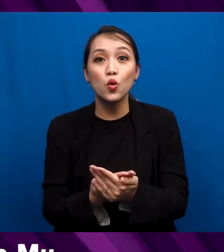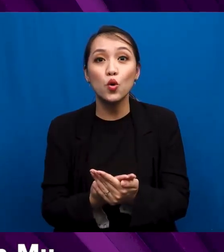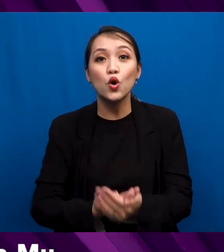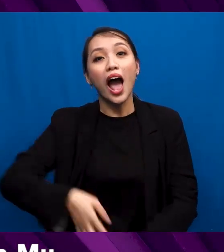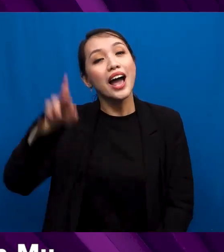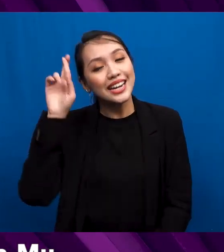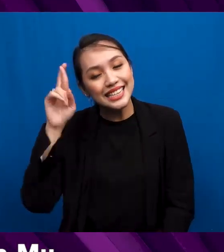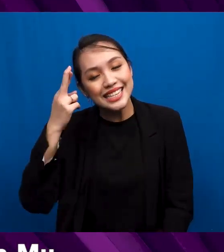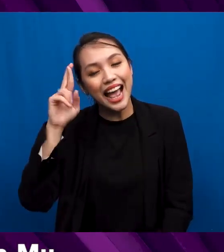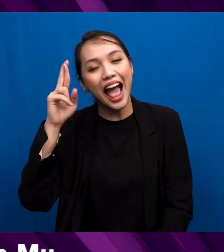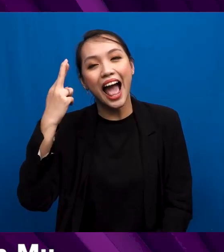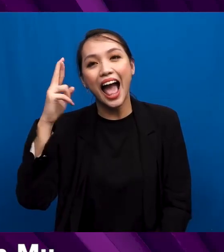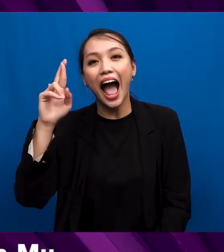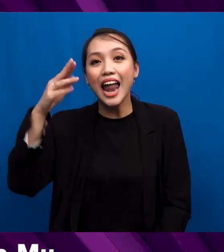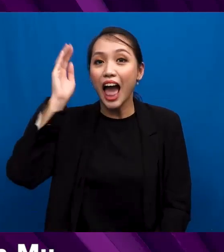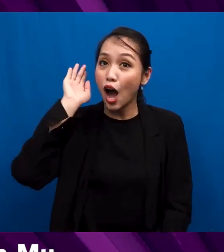seluruh